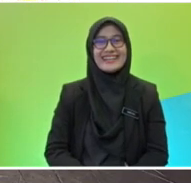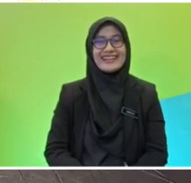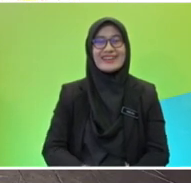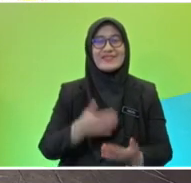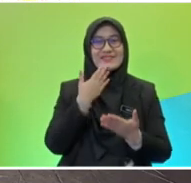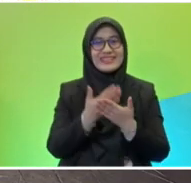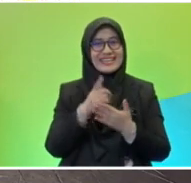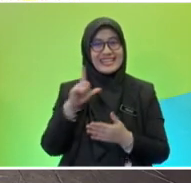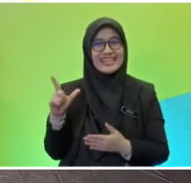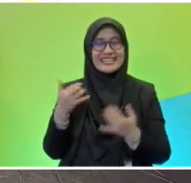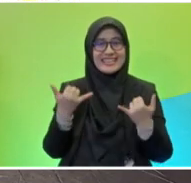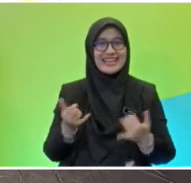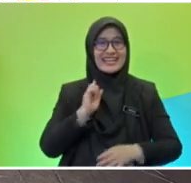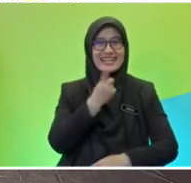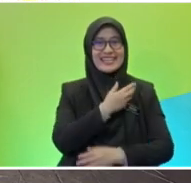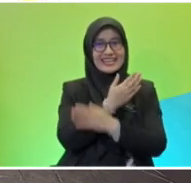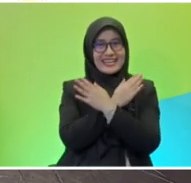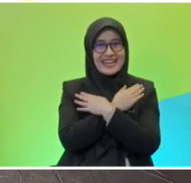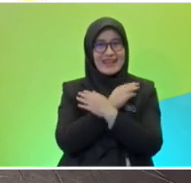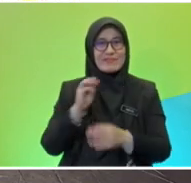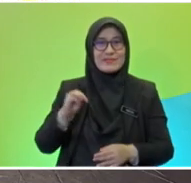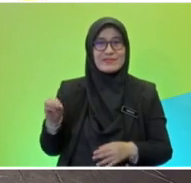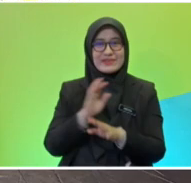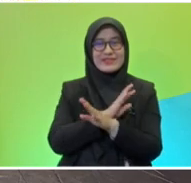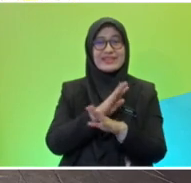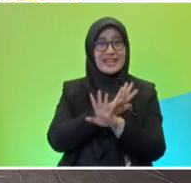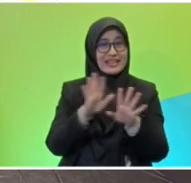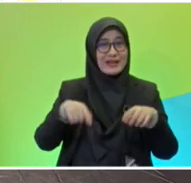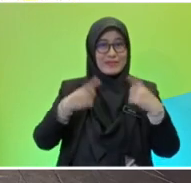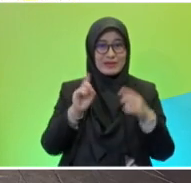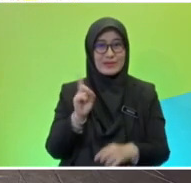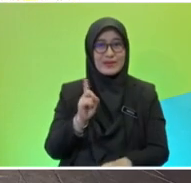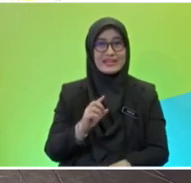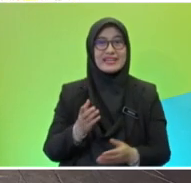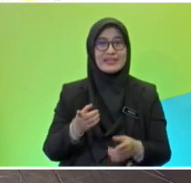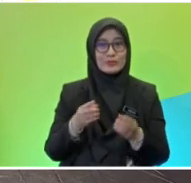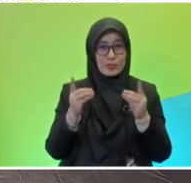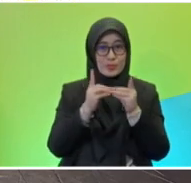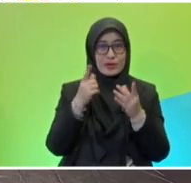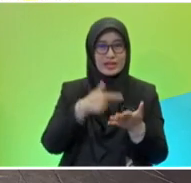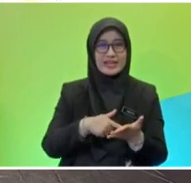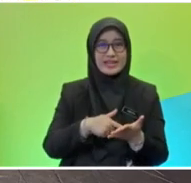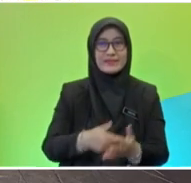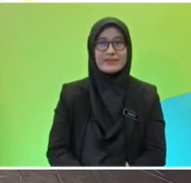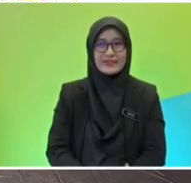Baiklah, kita berhenti rehat dulu. Memerik, jangan mana. Selepas ini kita akan kembali lagi dalam prasekolah. Cikgu.